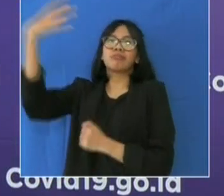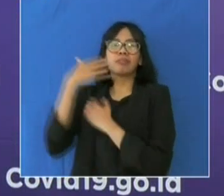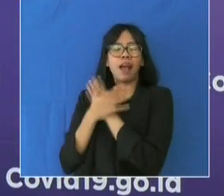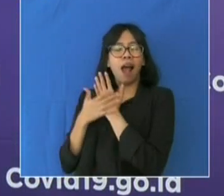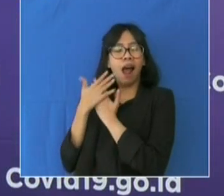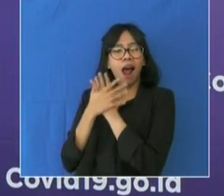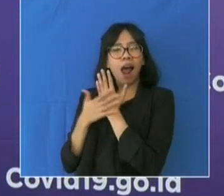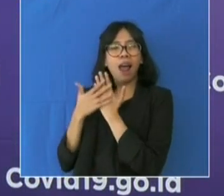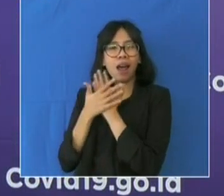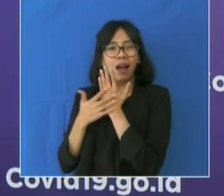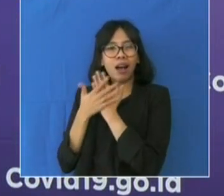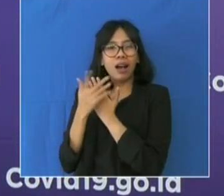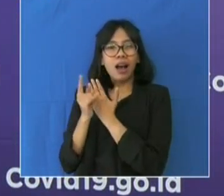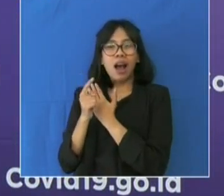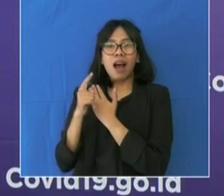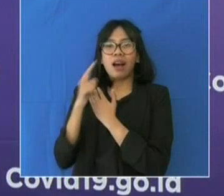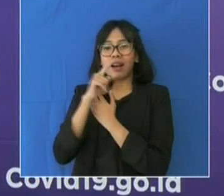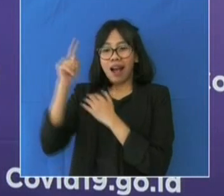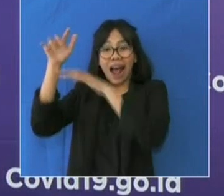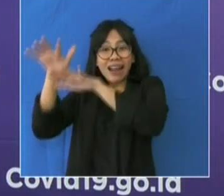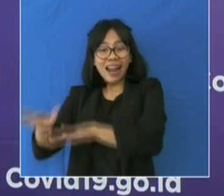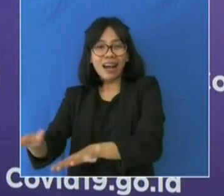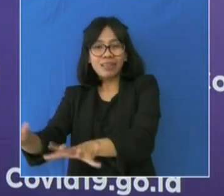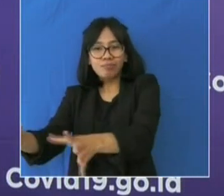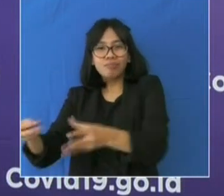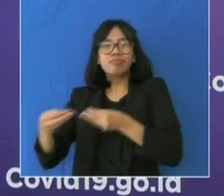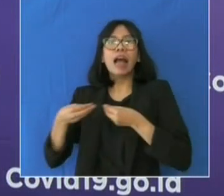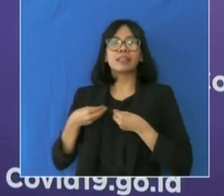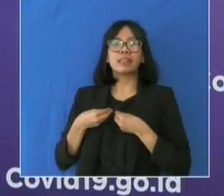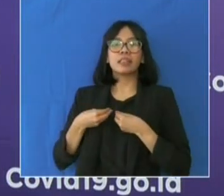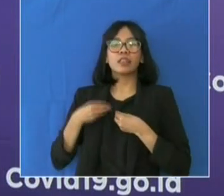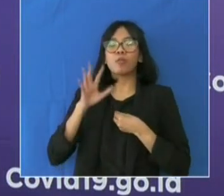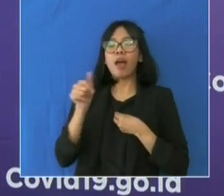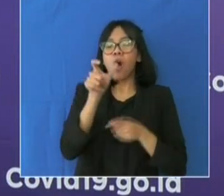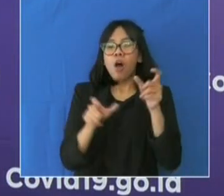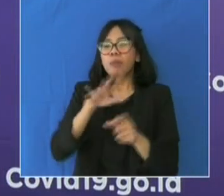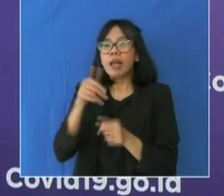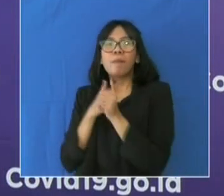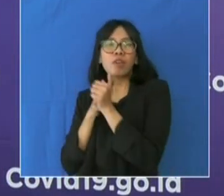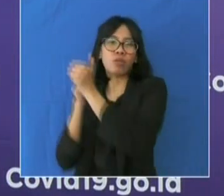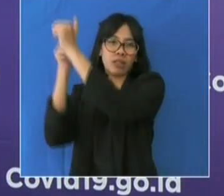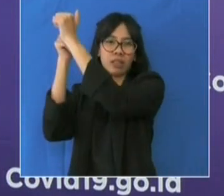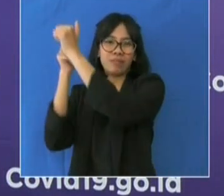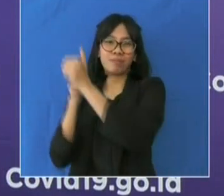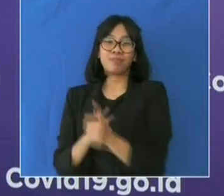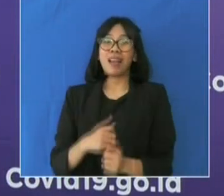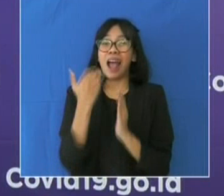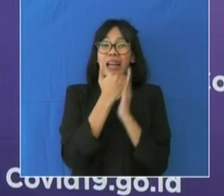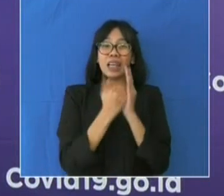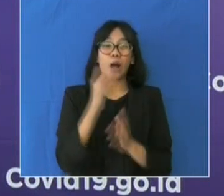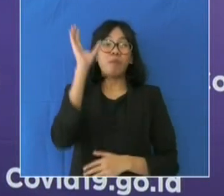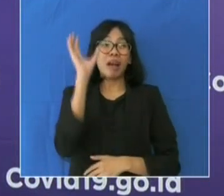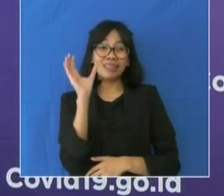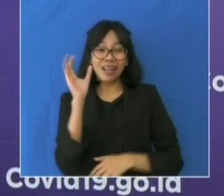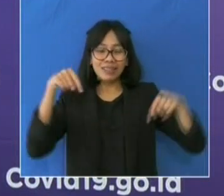kepada umat manusia sehingga menyerahkan anaknya untuk menjadi tebusan bagi semua orang maka pasca kali